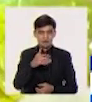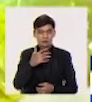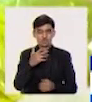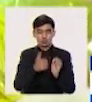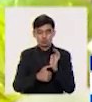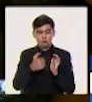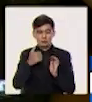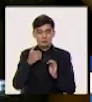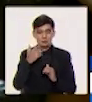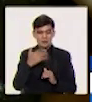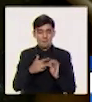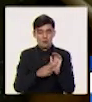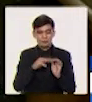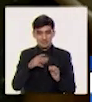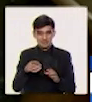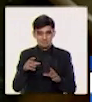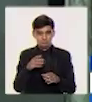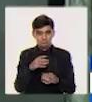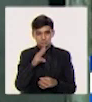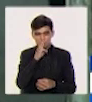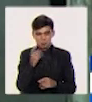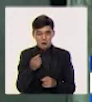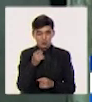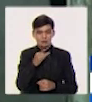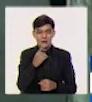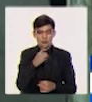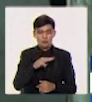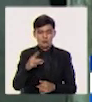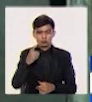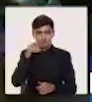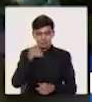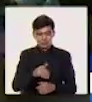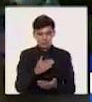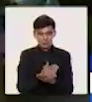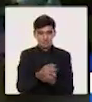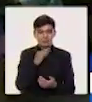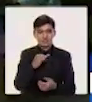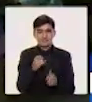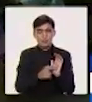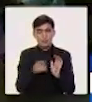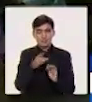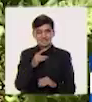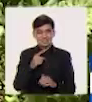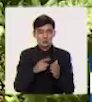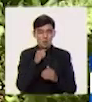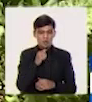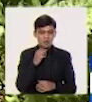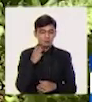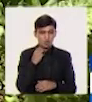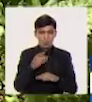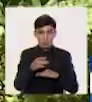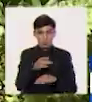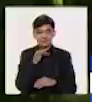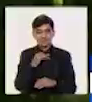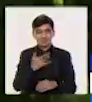32.668 теңгеден аз табыс табатын азаматтардың саны 1 миллион 100 мыңға жетіп жығылған. Бұл жет ауданы бар Қызылорда облысы мен бүтін бір